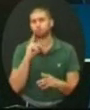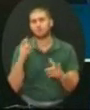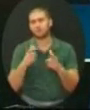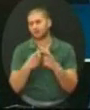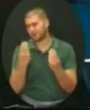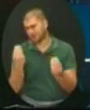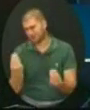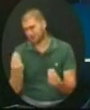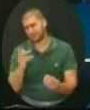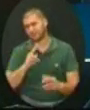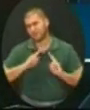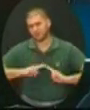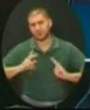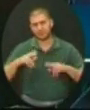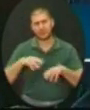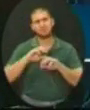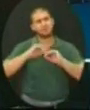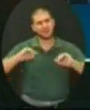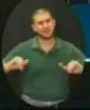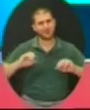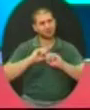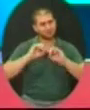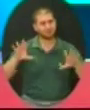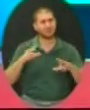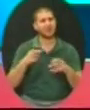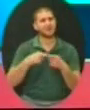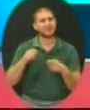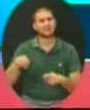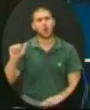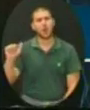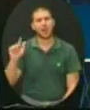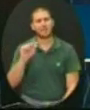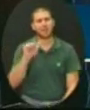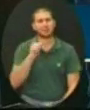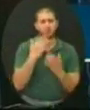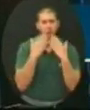חכי. זה צריך אייטם בנפרד. טוב, חברת הכנסת אורלי לוי אבקסיס, תודה רבה לך. תודה לך.